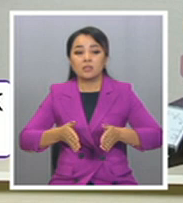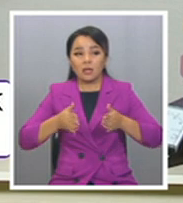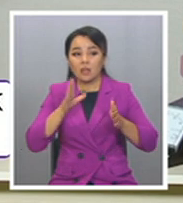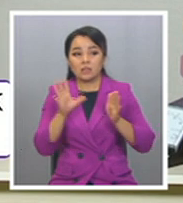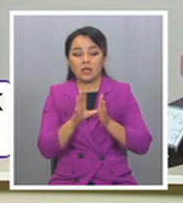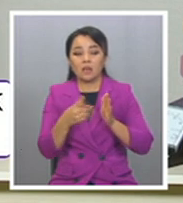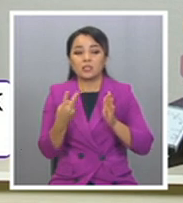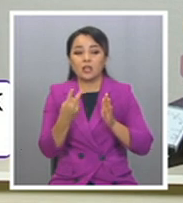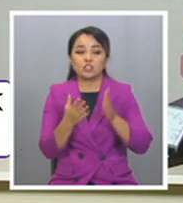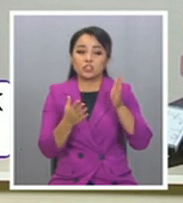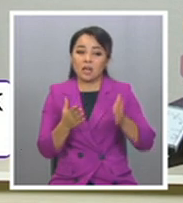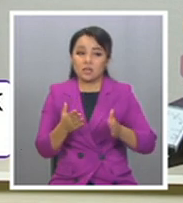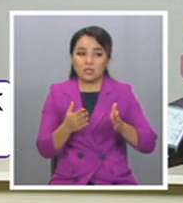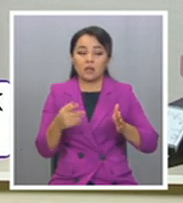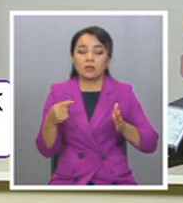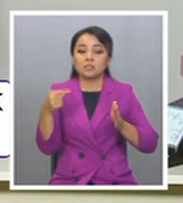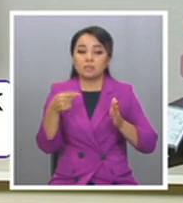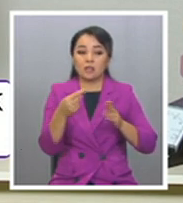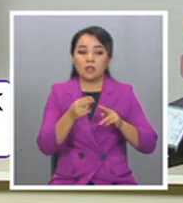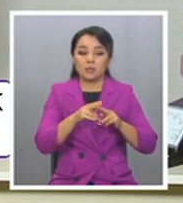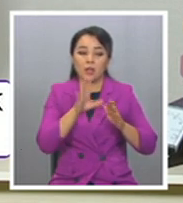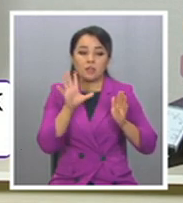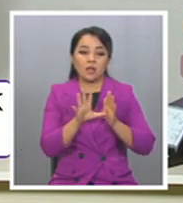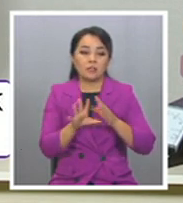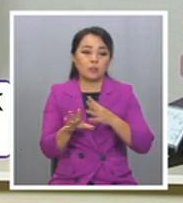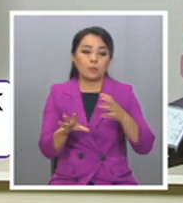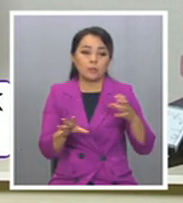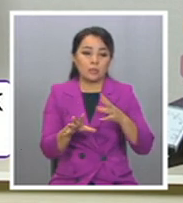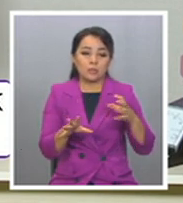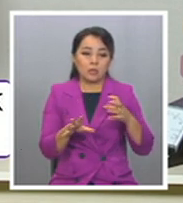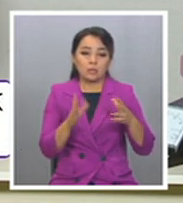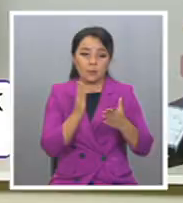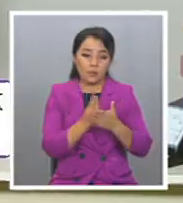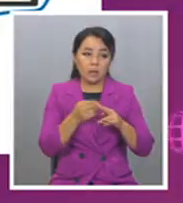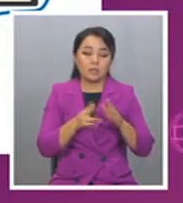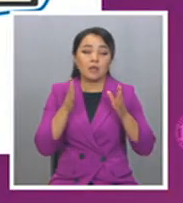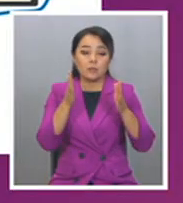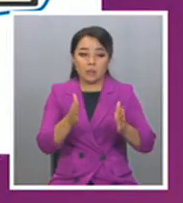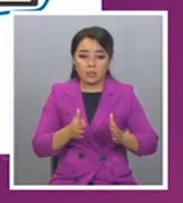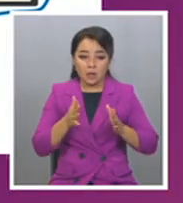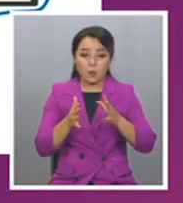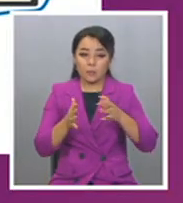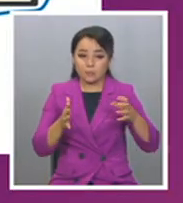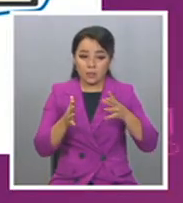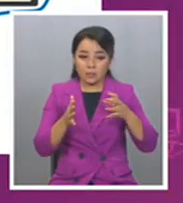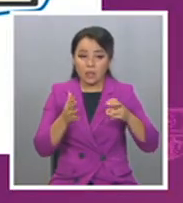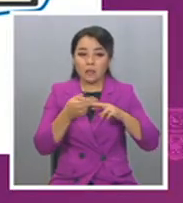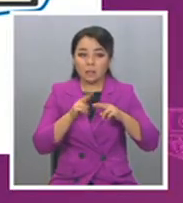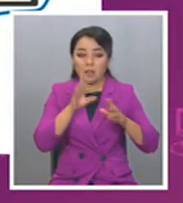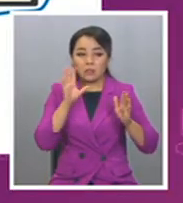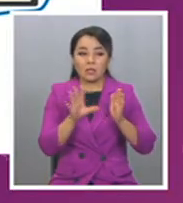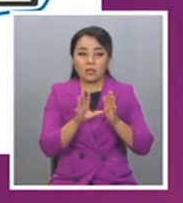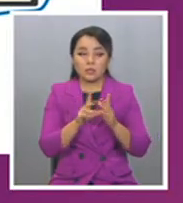жинайды. Яғни қарама-қарсы астарына оң заряд жиналады. Және катушкада пайда болатын магнит